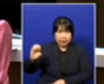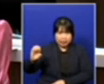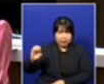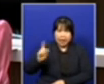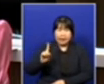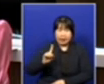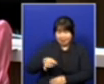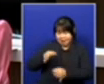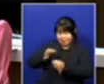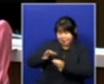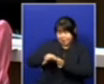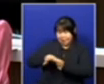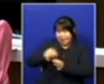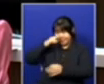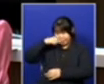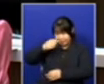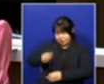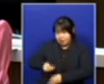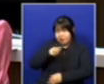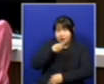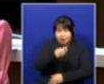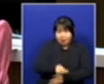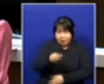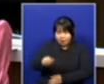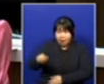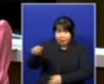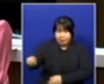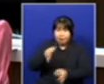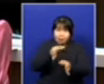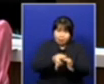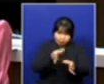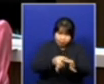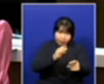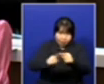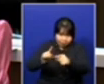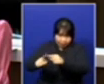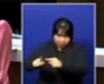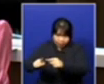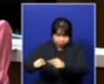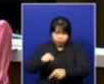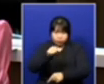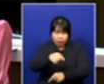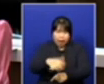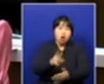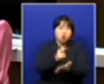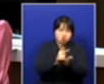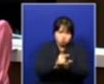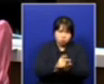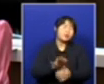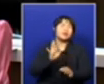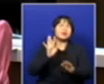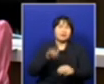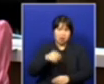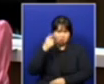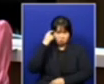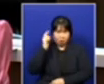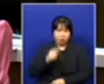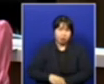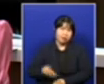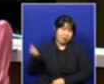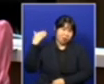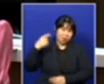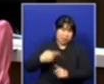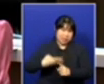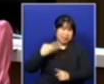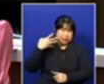ให้แบงก์พาณิชย์ก็คือธนาคารต่างๆที่เราฝากเงินถอนเงินกันเนี่ยแหละท่านประธานรู้ไหมครับว่าให้มาตั้งแต่เดือนเมษ